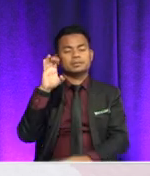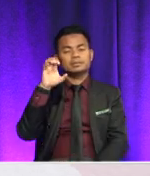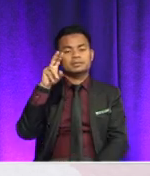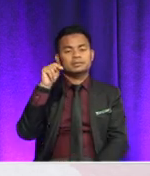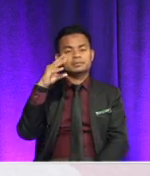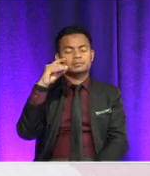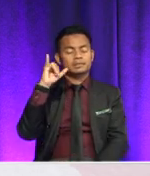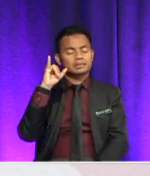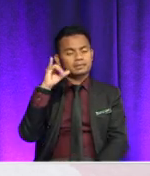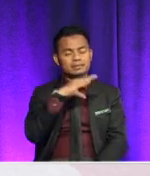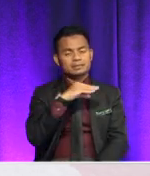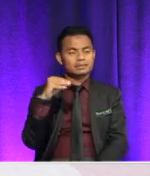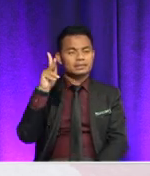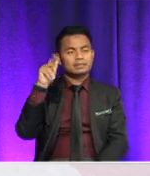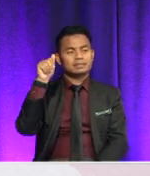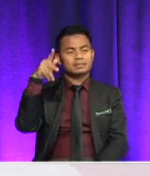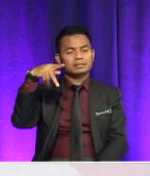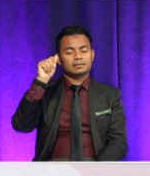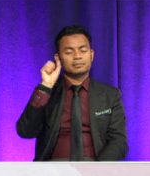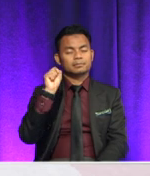majemuk gabungan gabungan